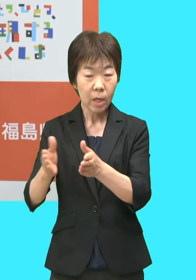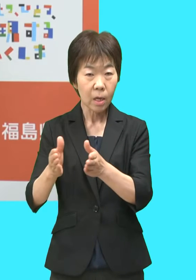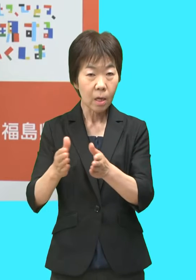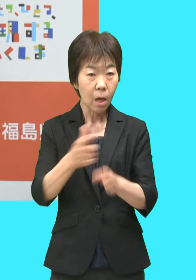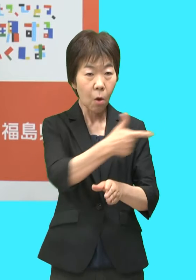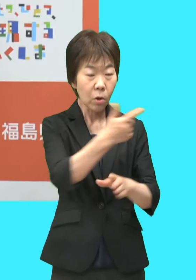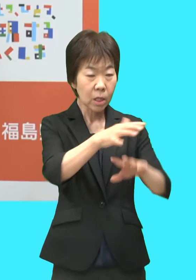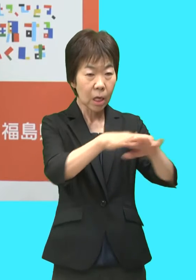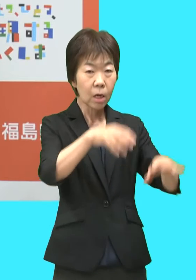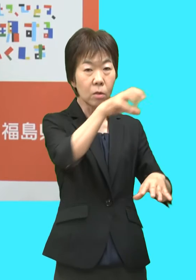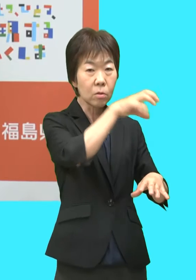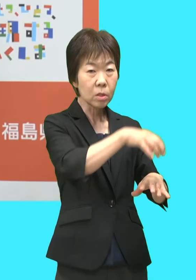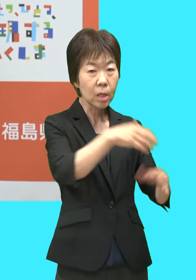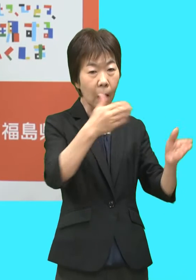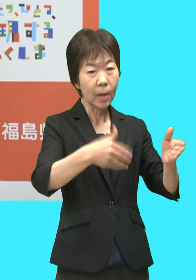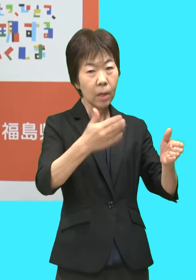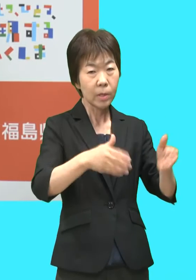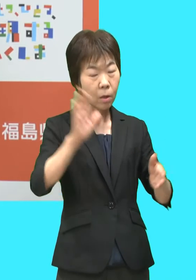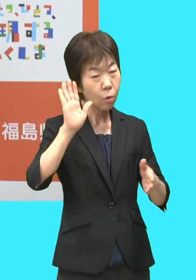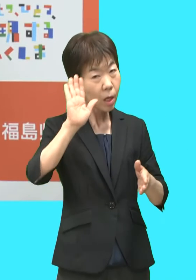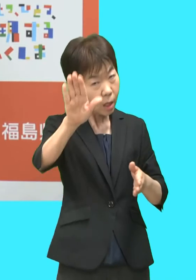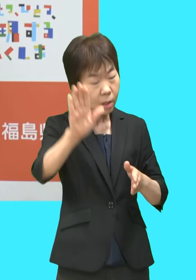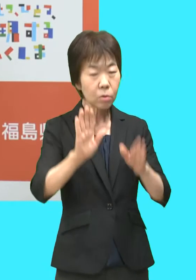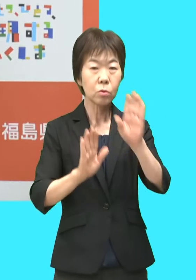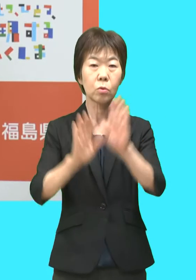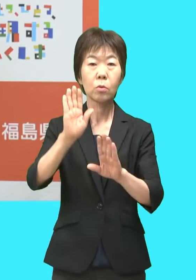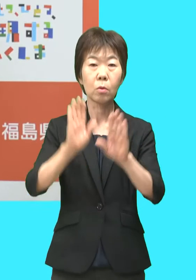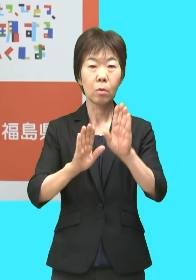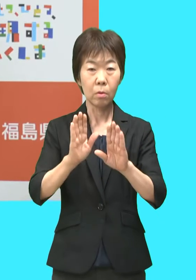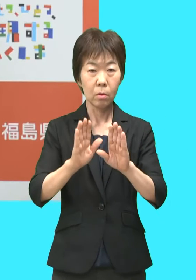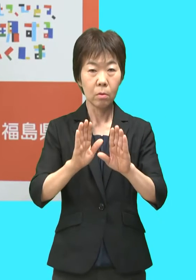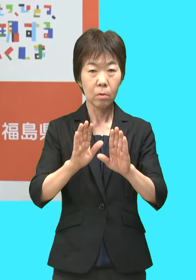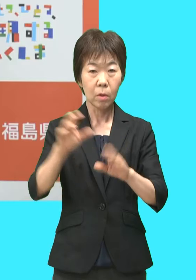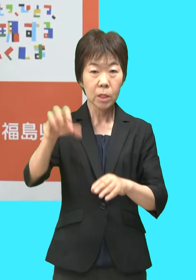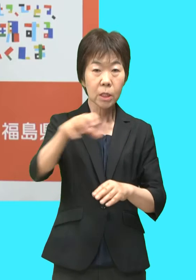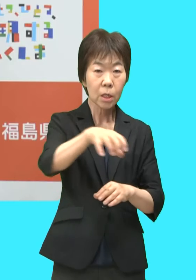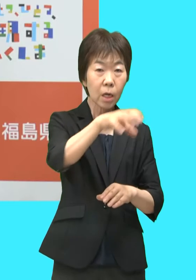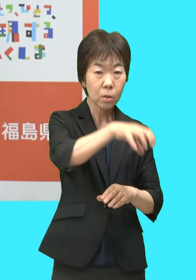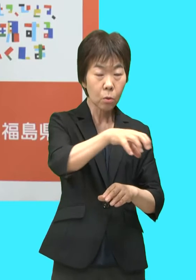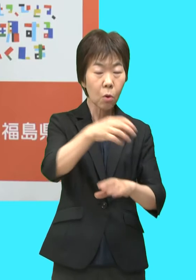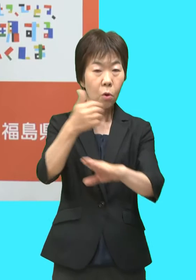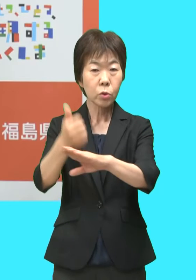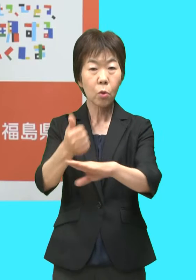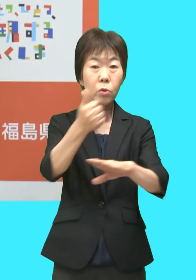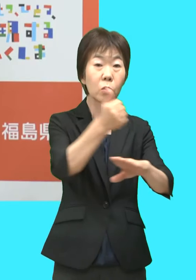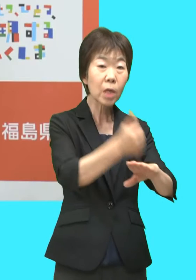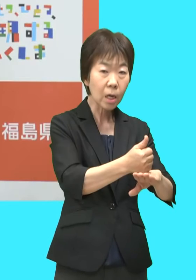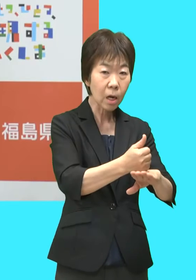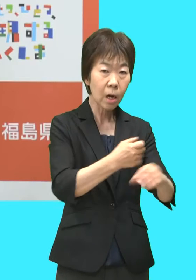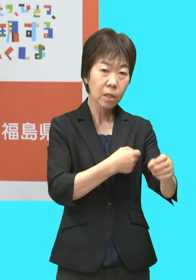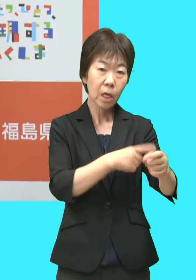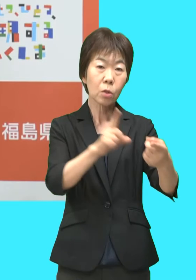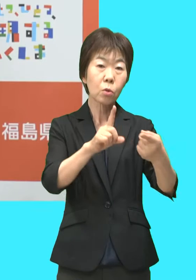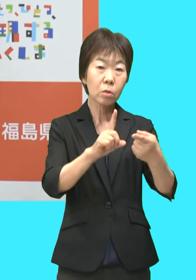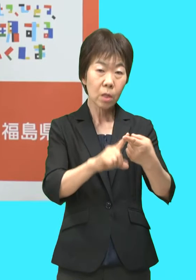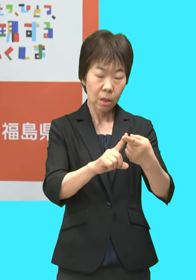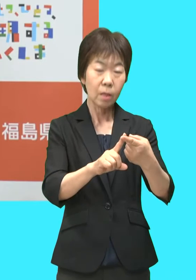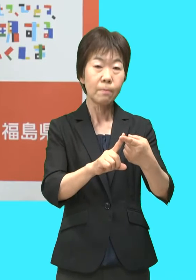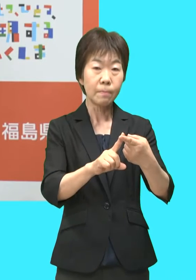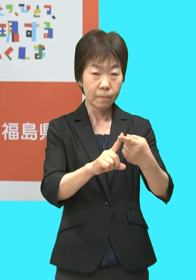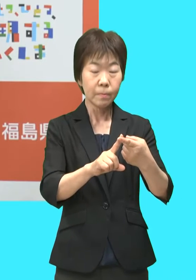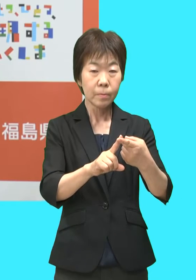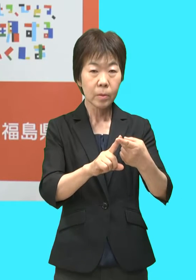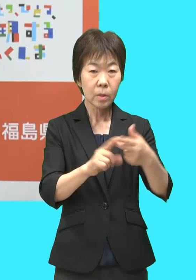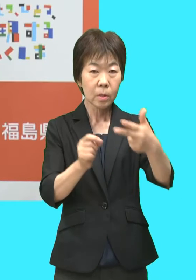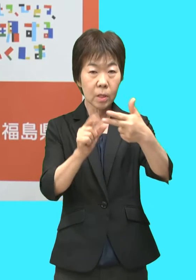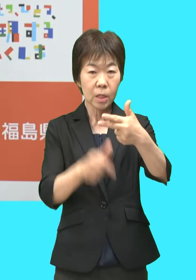だまだこれからという状況であります。各自治体とも市町村長さんが非常に積極的でありまして